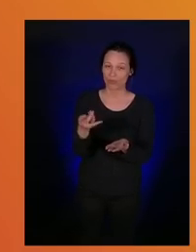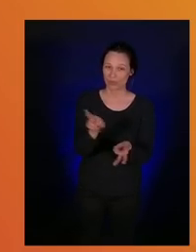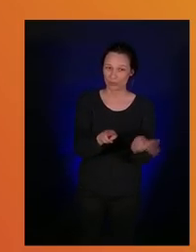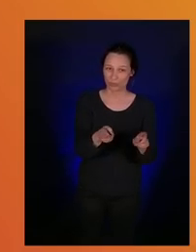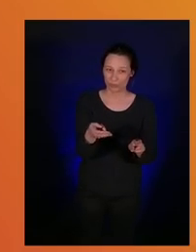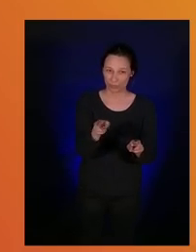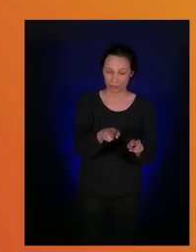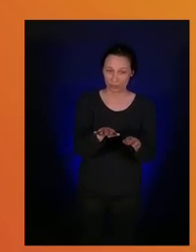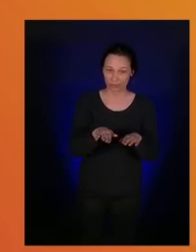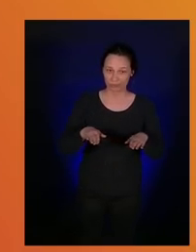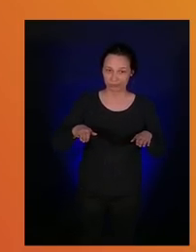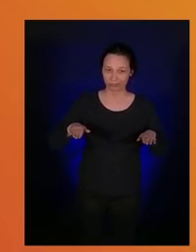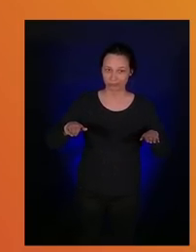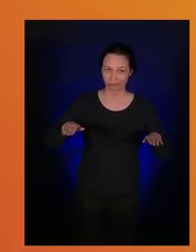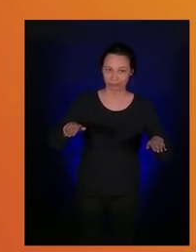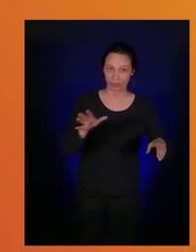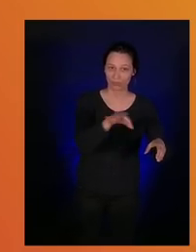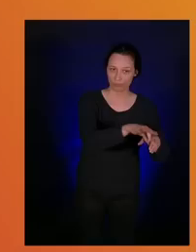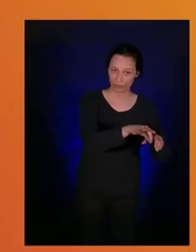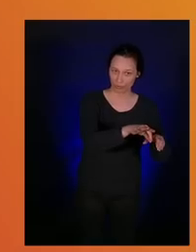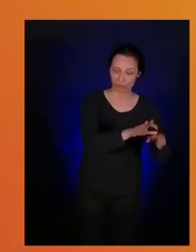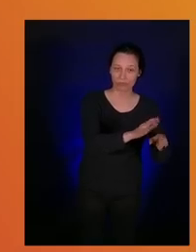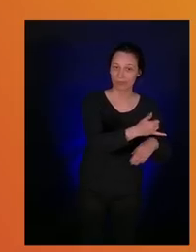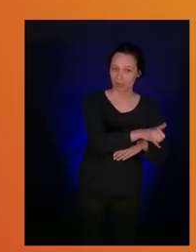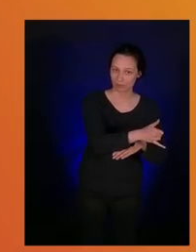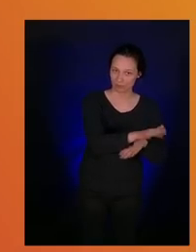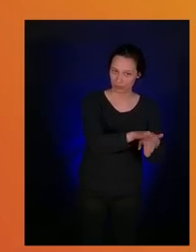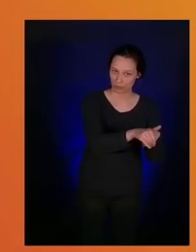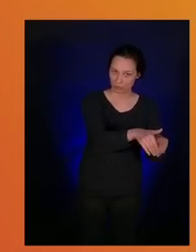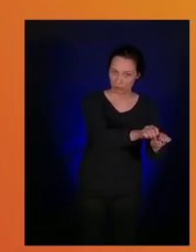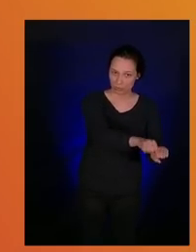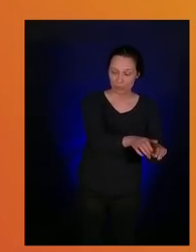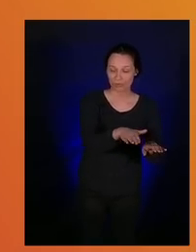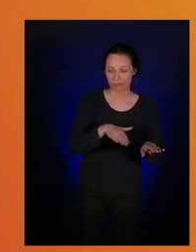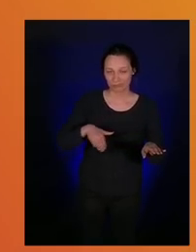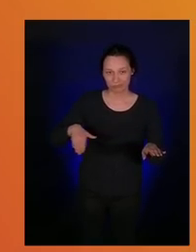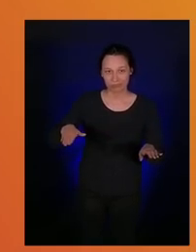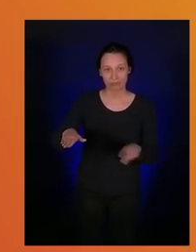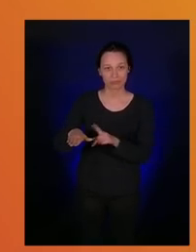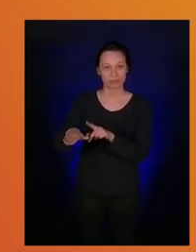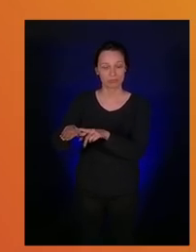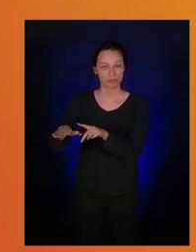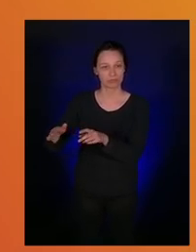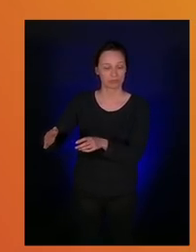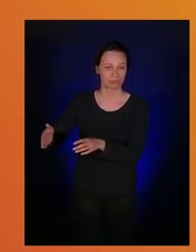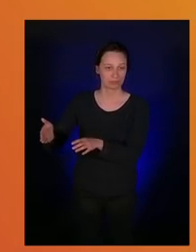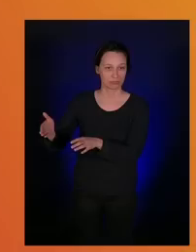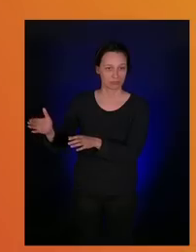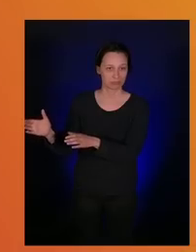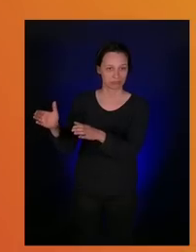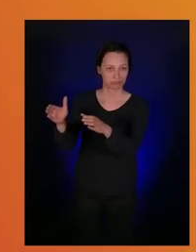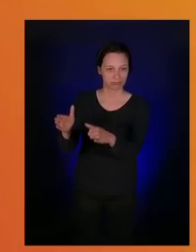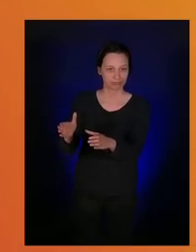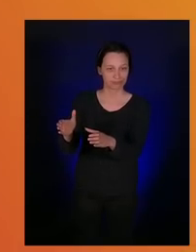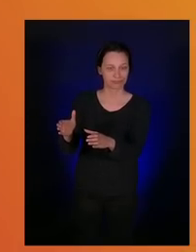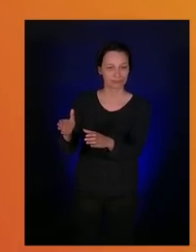scrutin tout de suite. On attend encore un petit peu, on va reprendre place dans la salle. On va passer